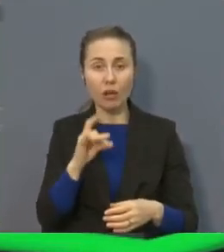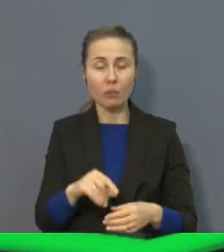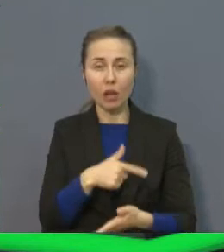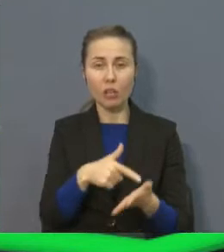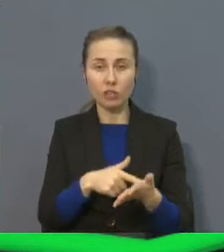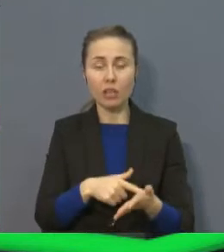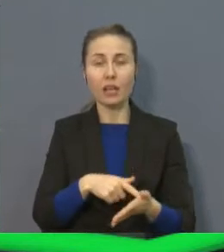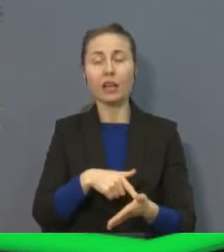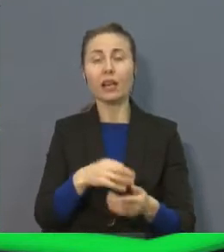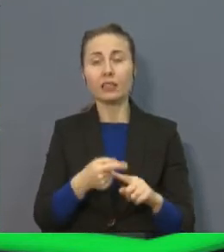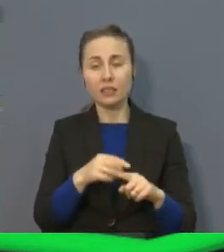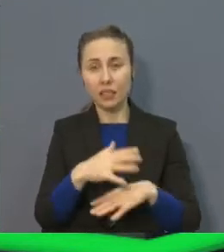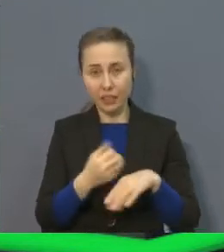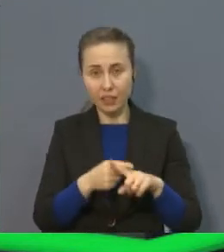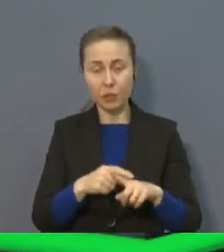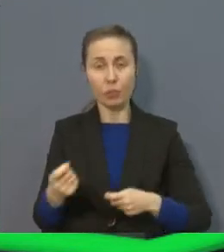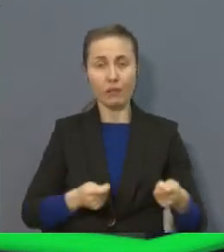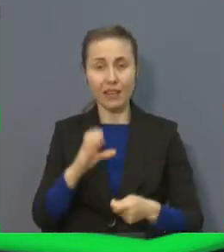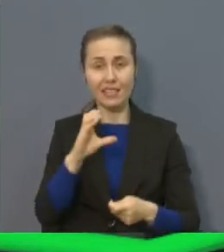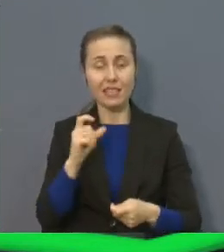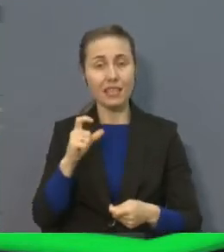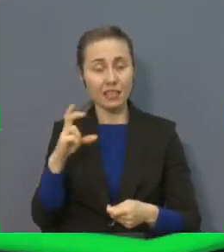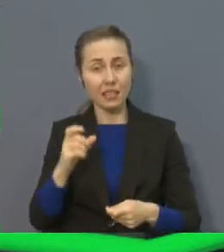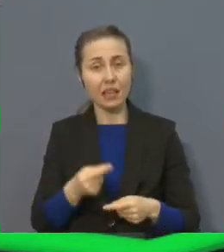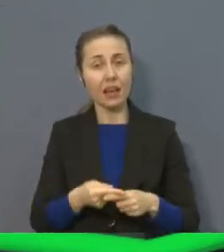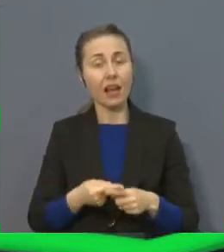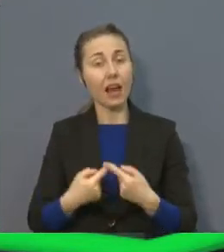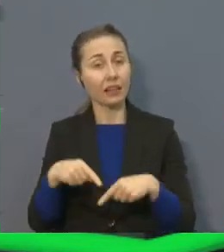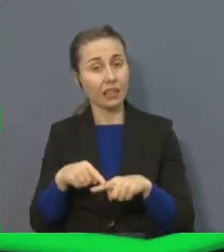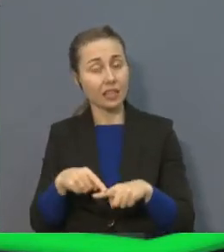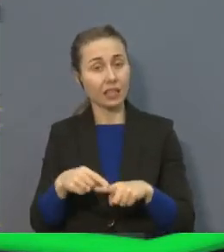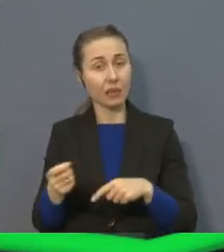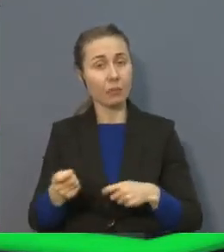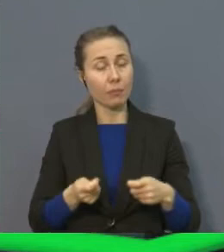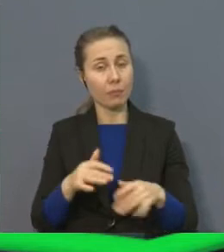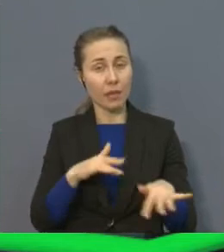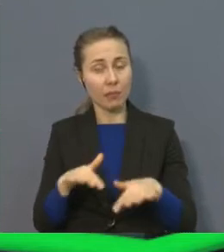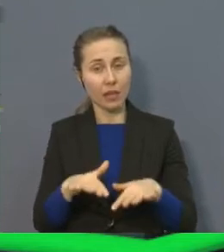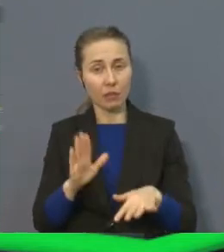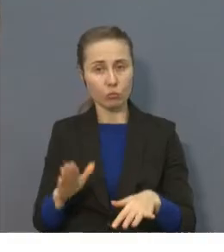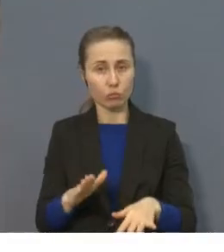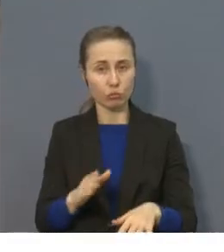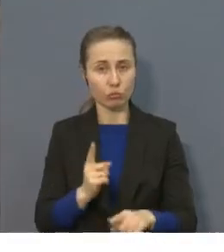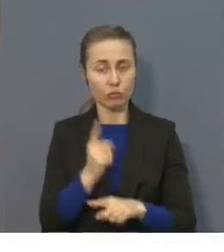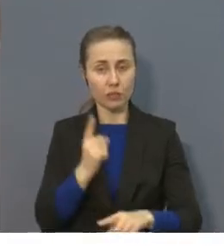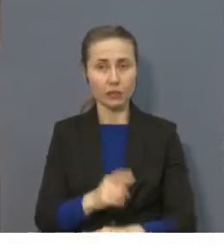мен мекемеге қатысты 425-ші баптың 1-ші бөліміне сәйкес шара қолданып айыппұл салды.